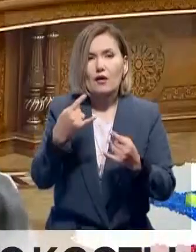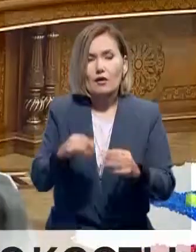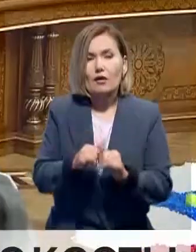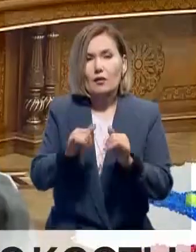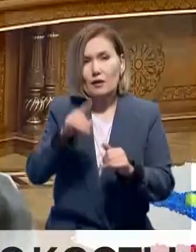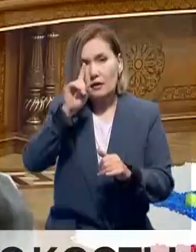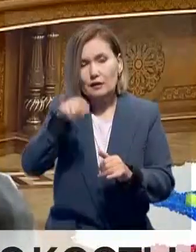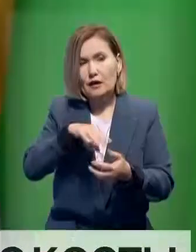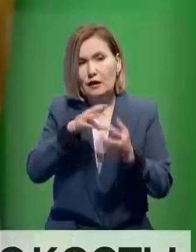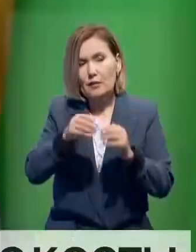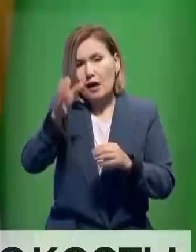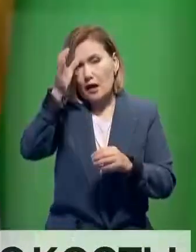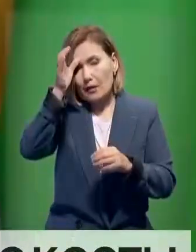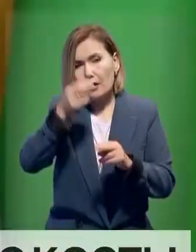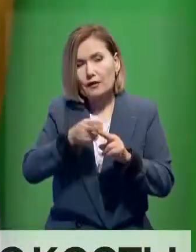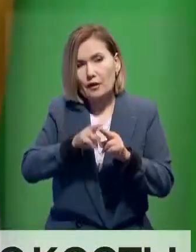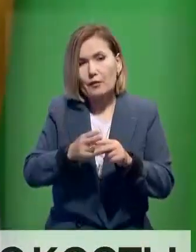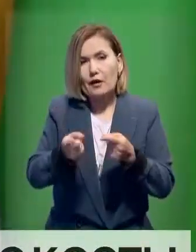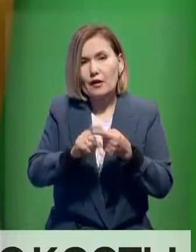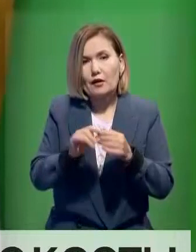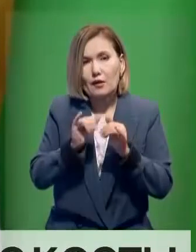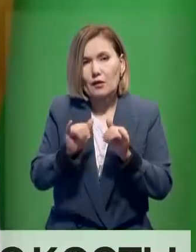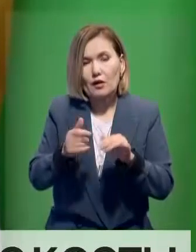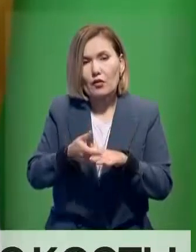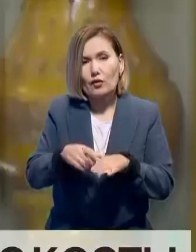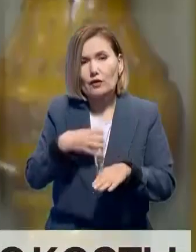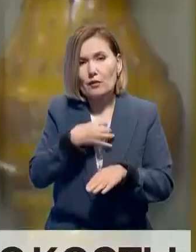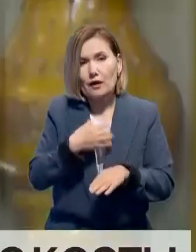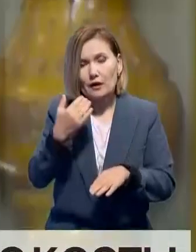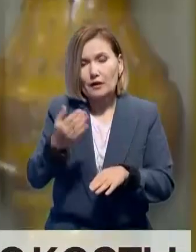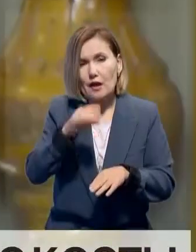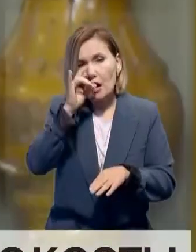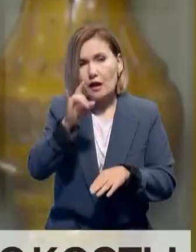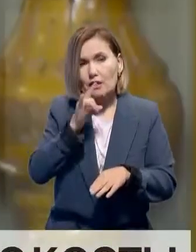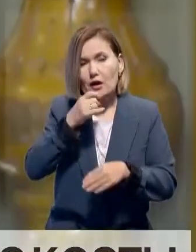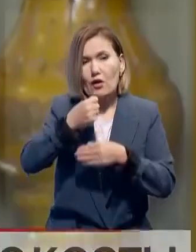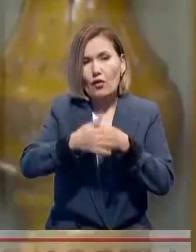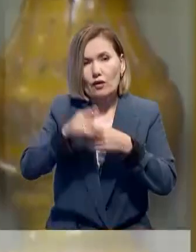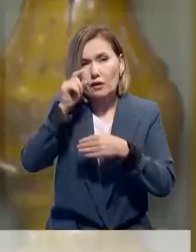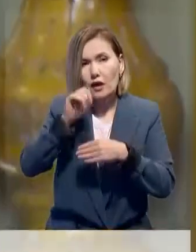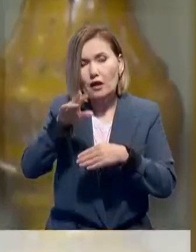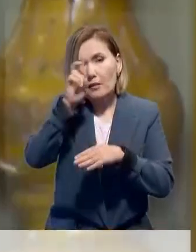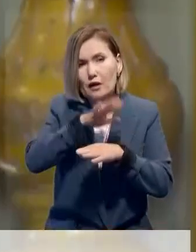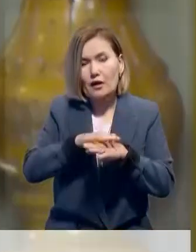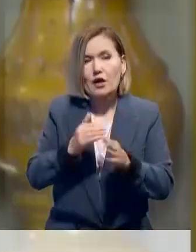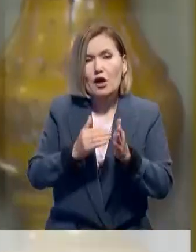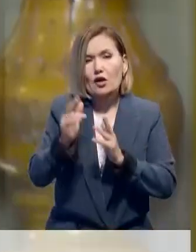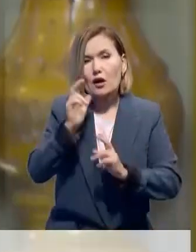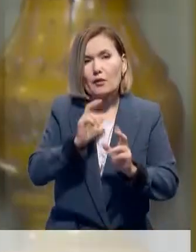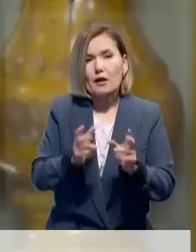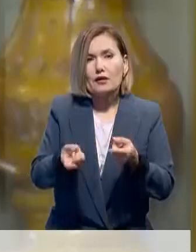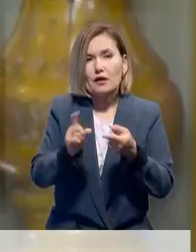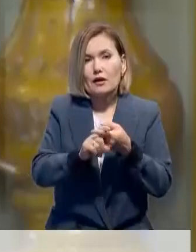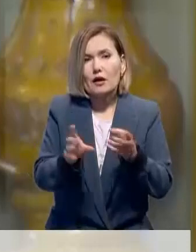екенін ескерсек, білім және ғылым саласындағы байланыстарды кеңейтудің маңызы арта түседі. Қазақстан Орталық Азия мемлекеттерімен жоғары оқу орындары